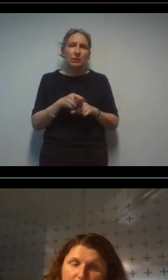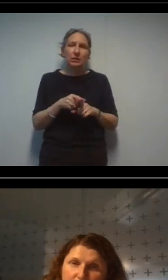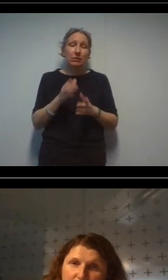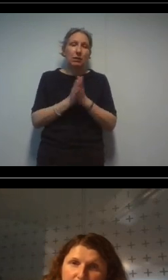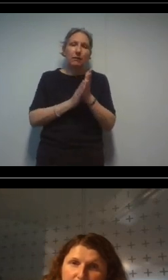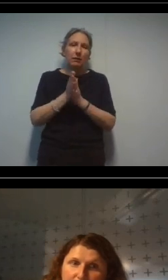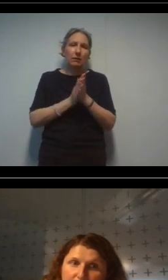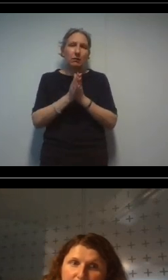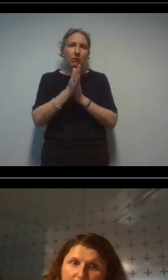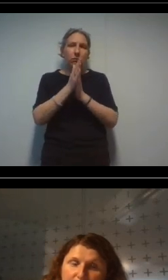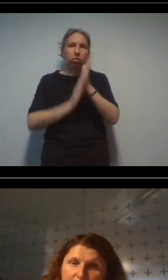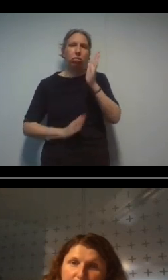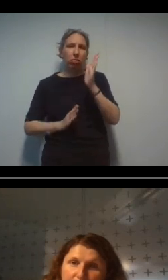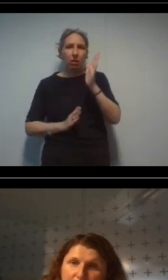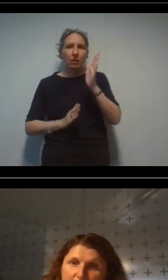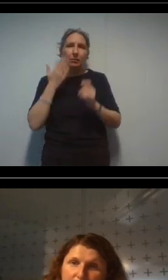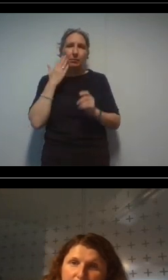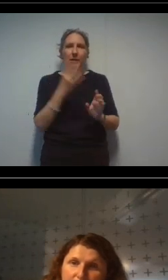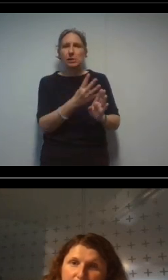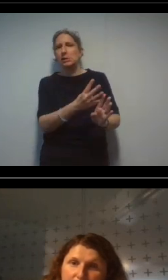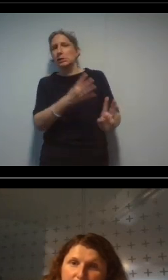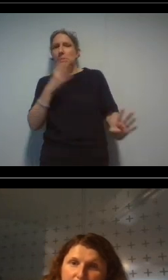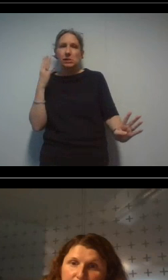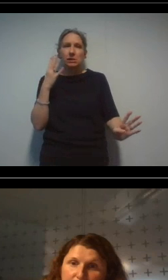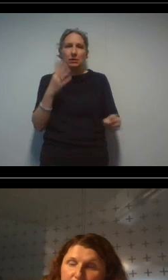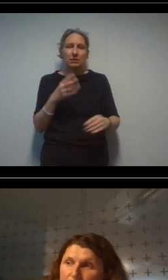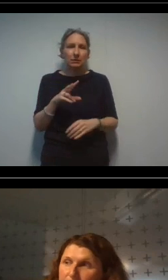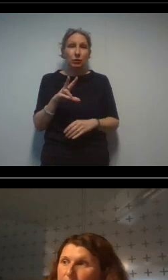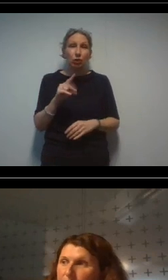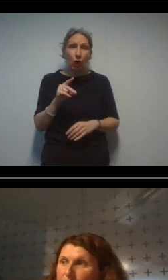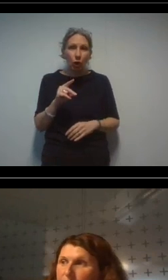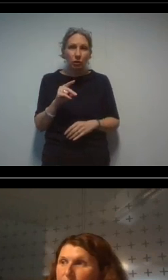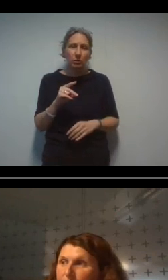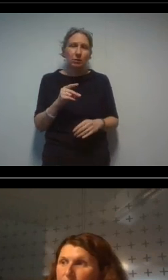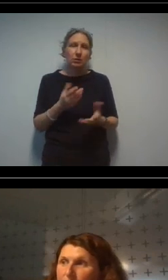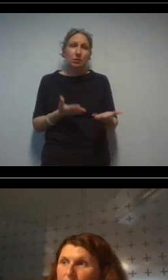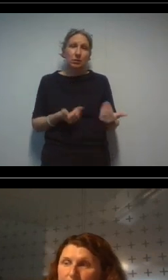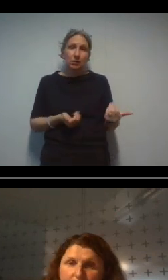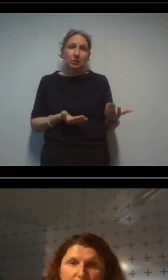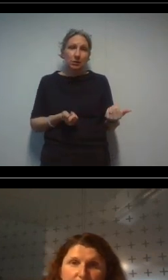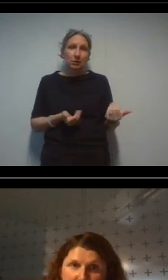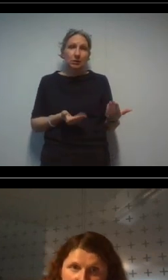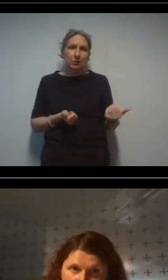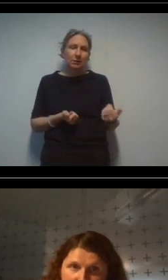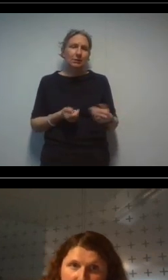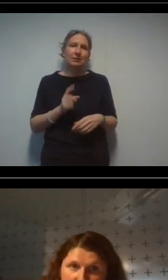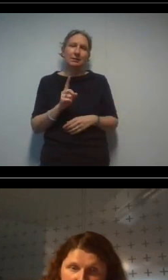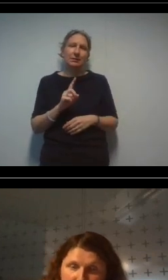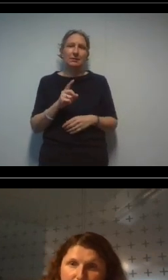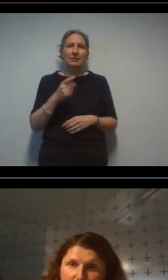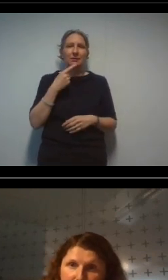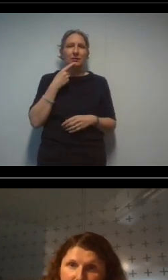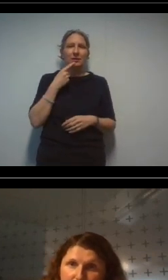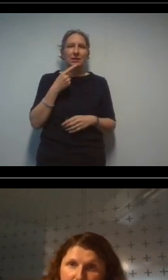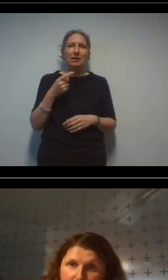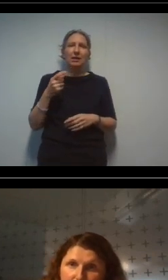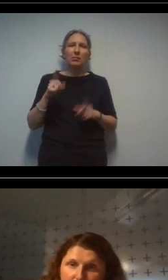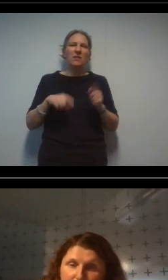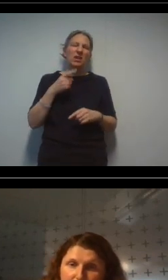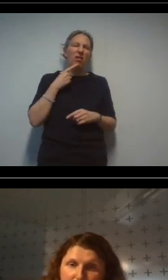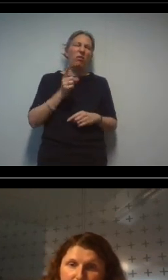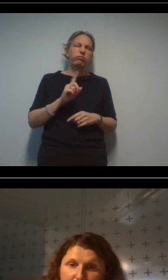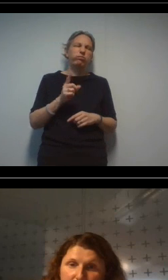salon et de faire la queue derrière 30 candidats. Et peut-être qu'il en reste 5, on se dit, oh, j'y vais pas, en fait, allez, je continue